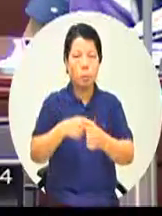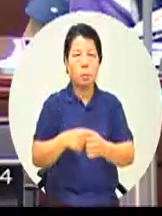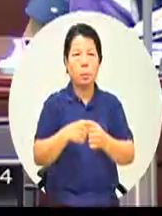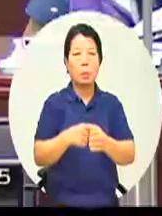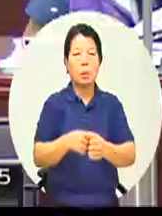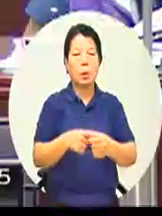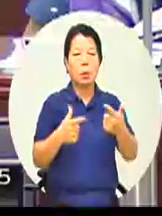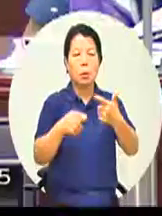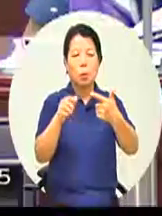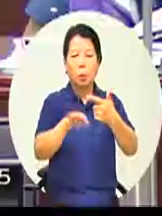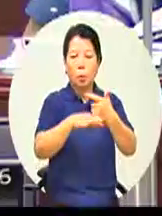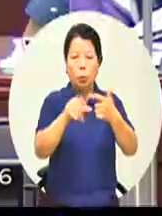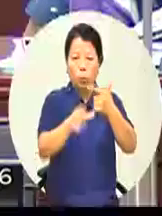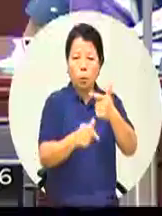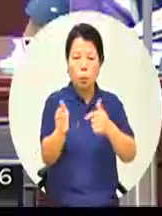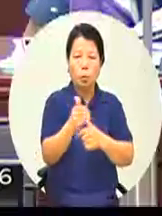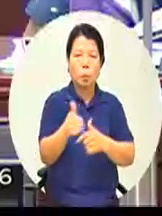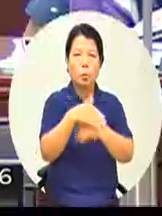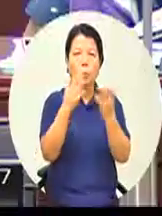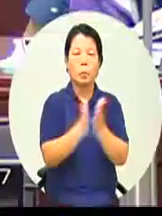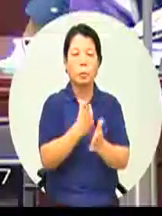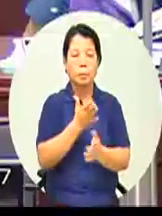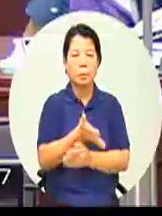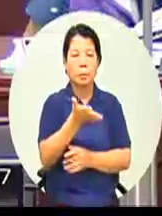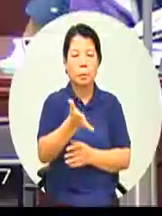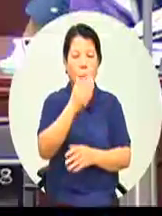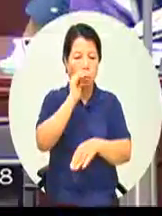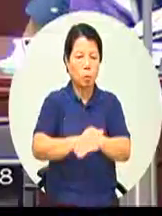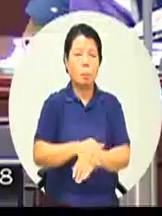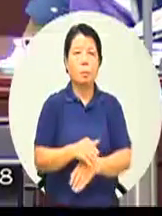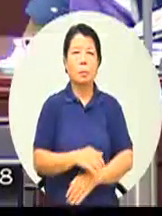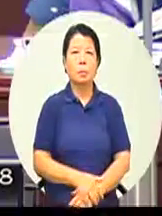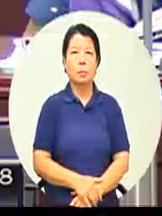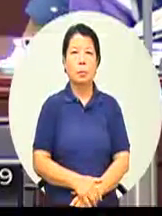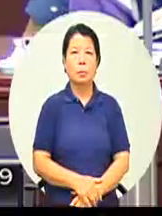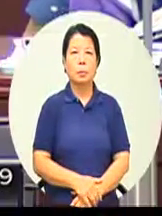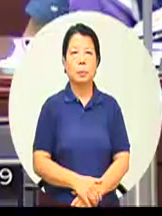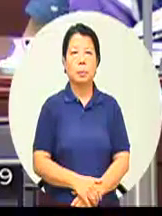案整个完成。目前是这样。